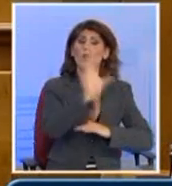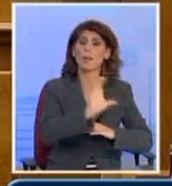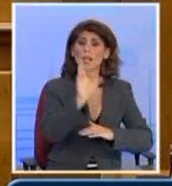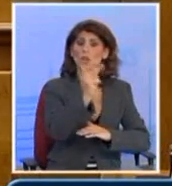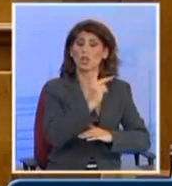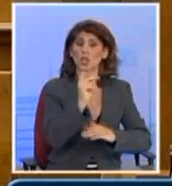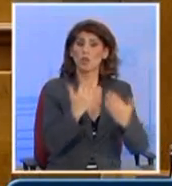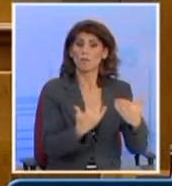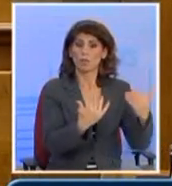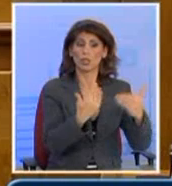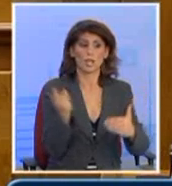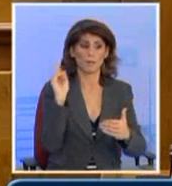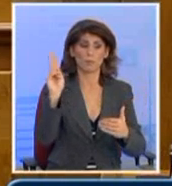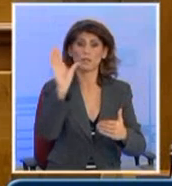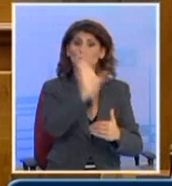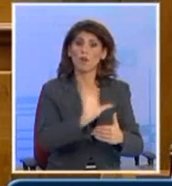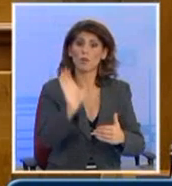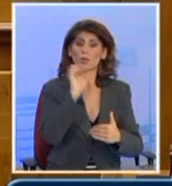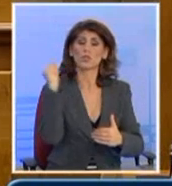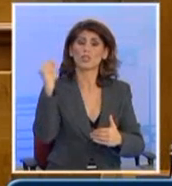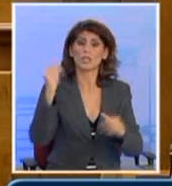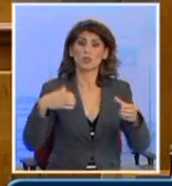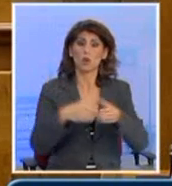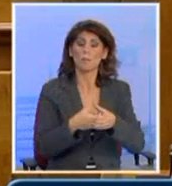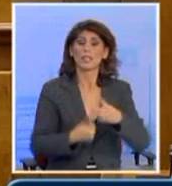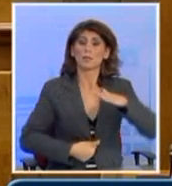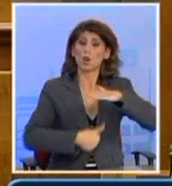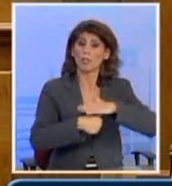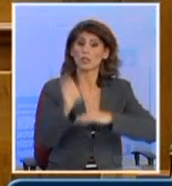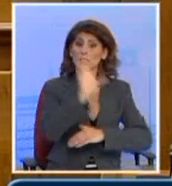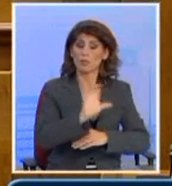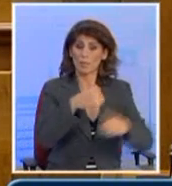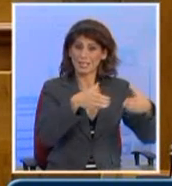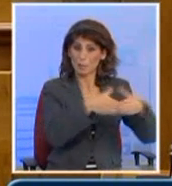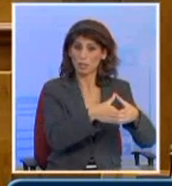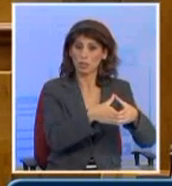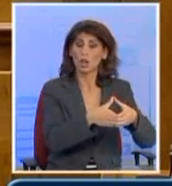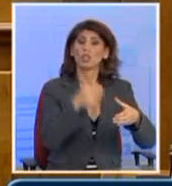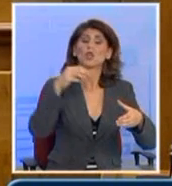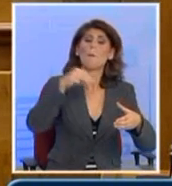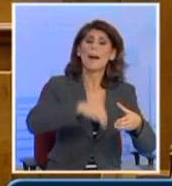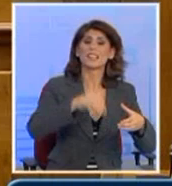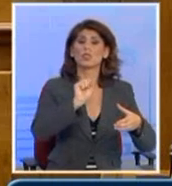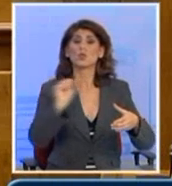και υποψήφιο του Ευρωπαϊκού Σοσιαλιστικού Κόμματος για την Προεδρία της Ευρωπαϊκής Επιτροπής, τον Μάρτιν